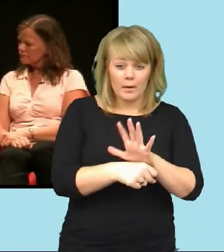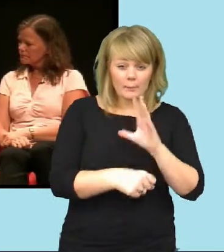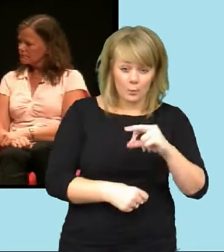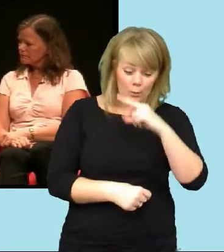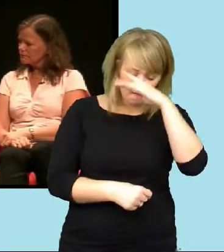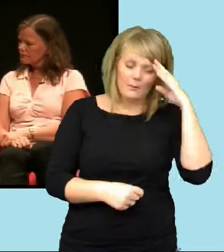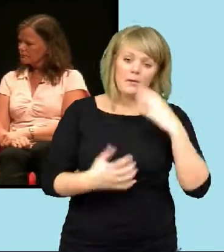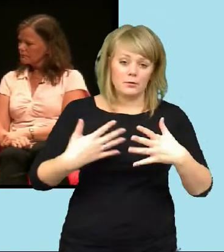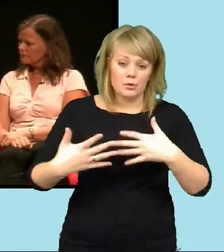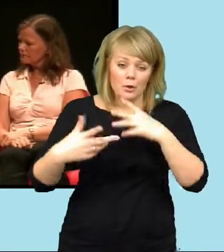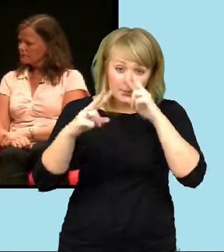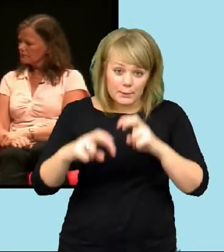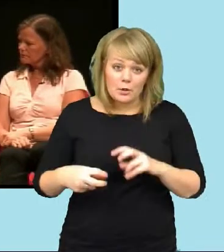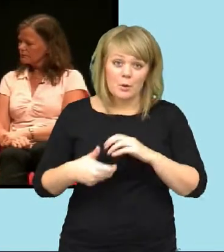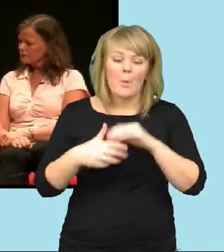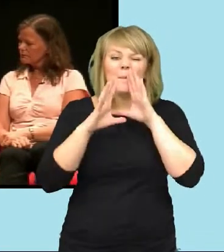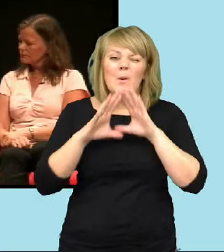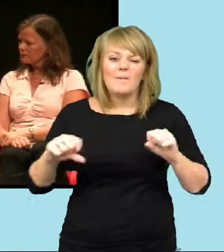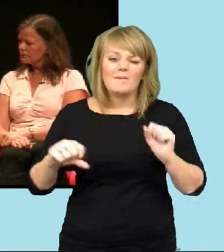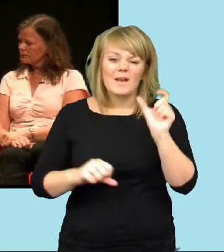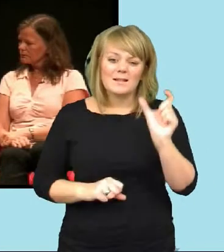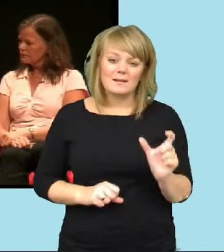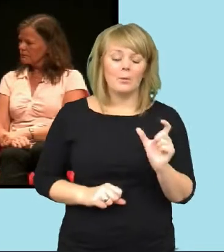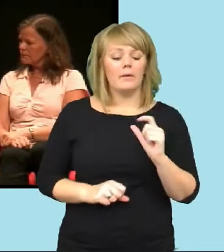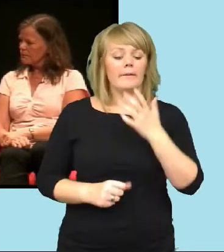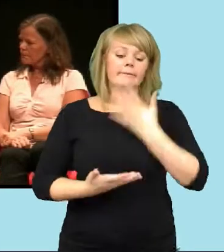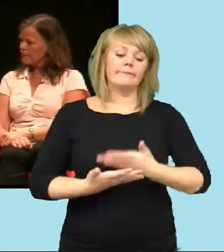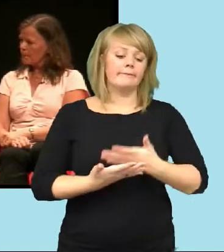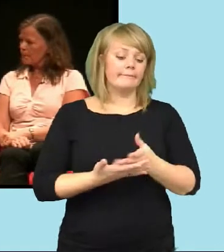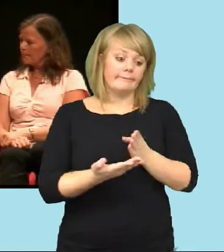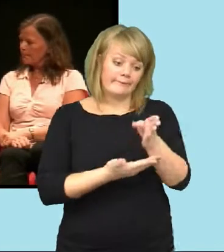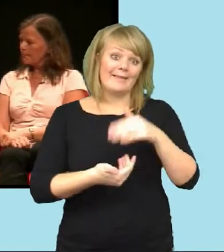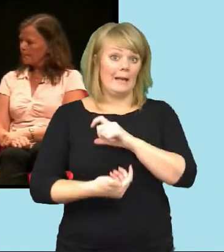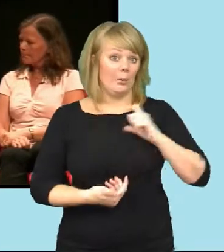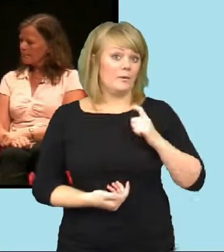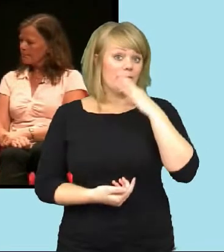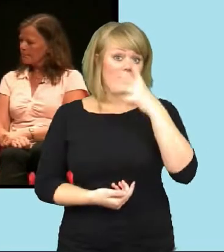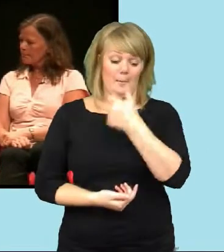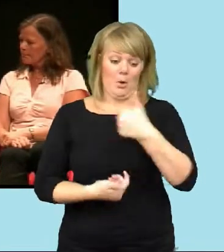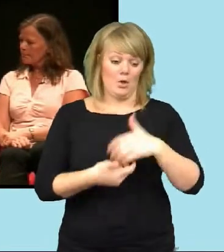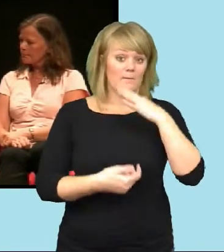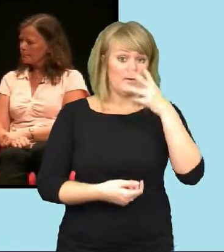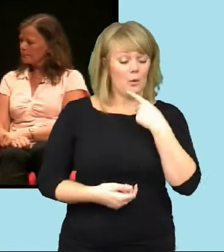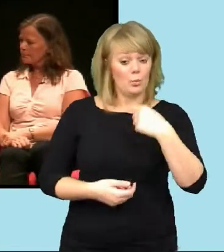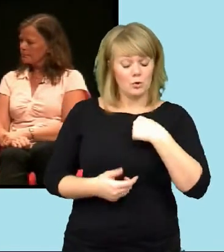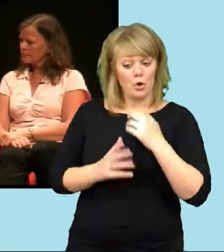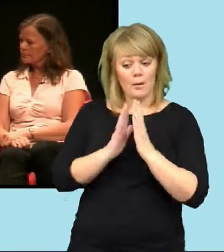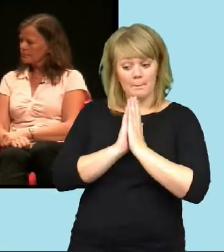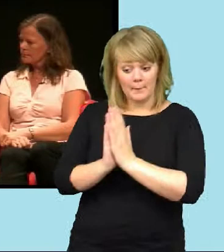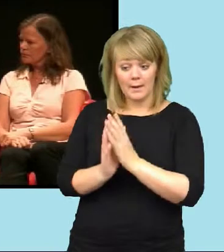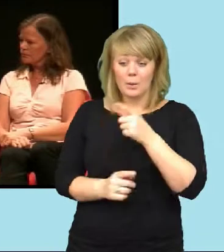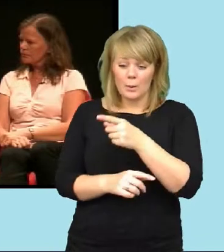och den här professorn pratade till oss föräldrar enbart. Varpå jag ber honom att